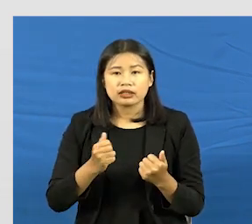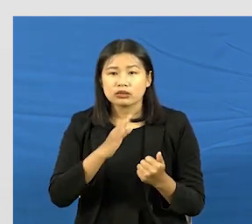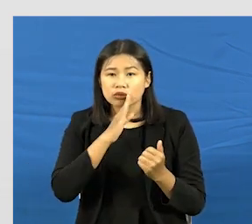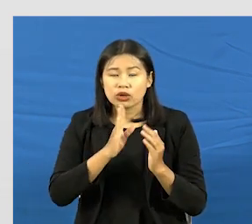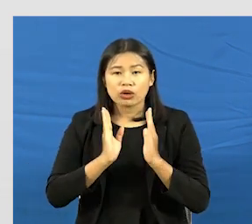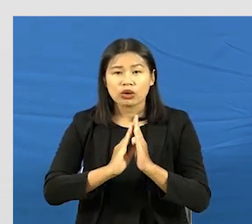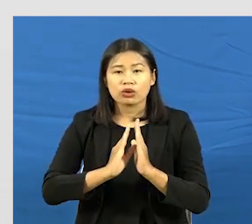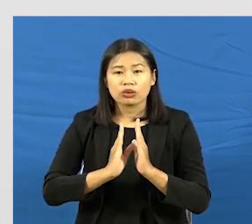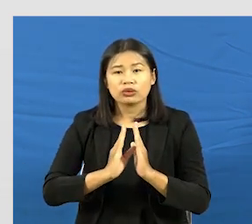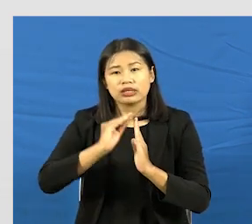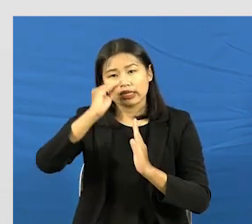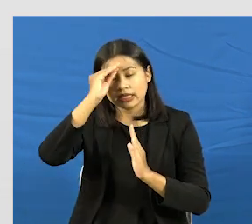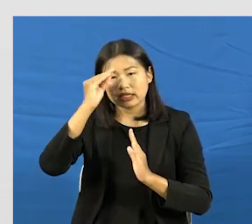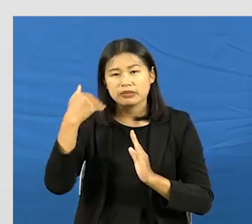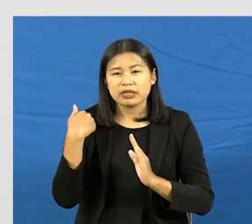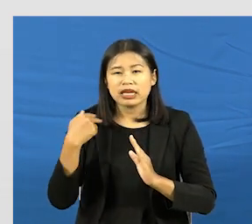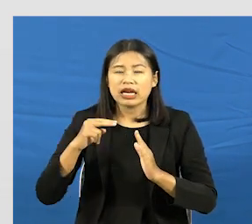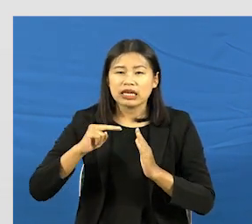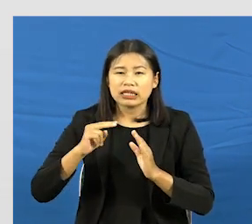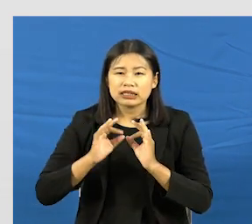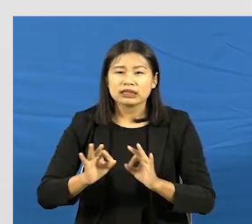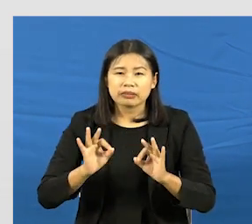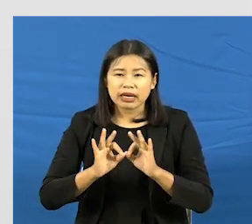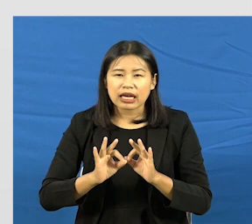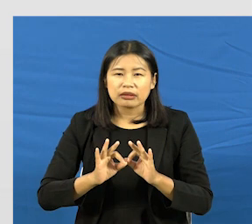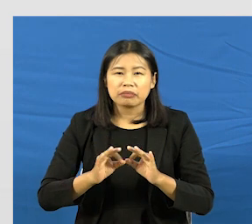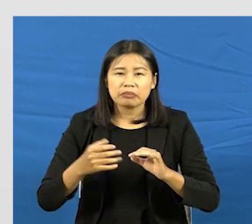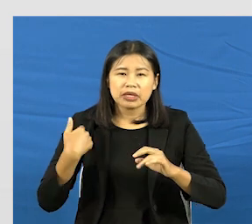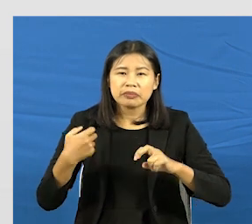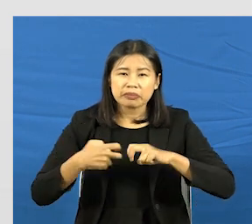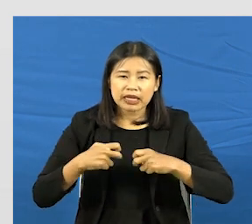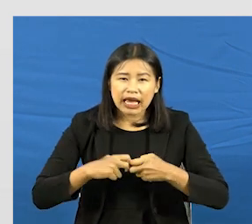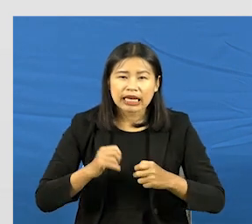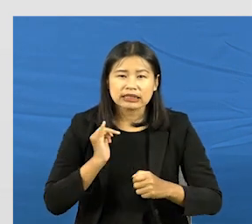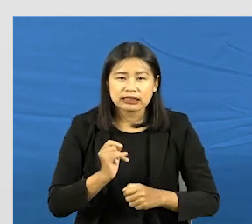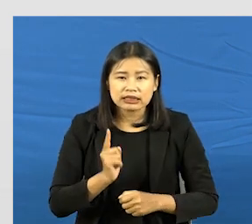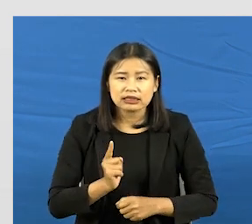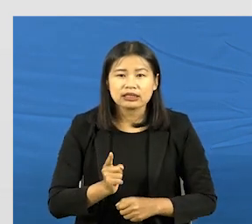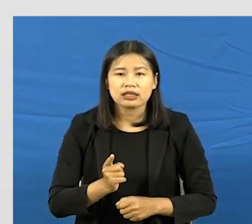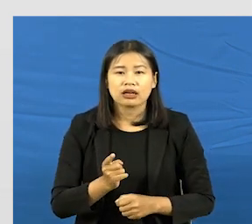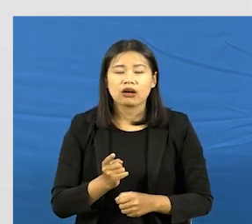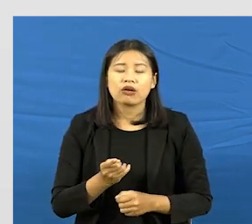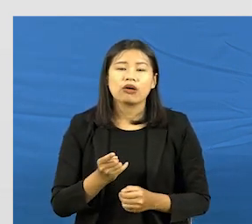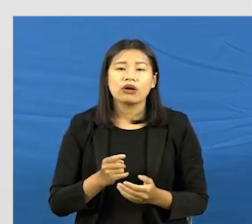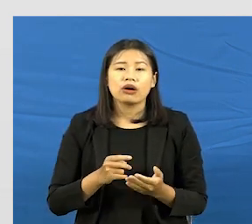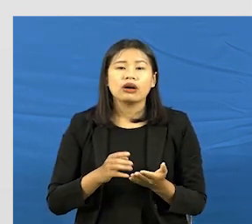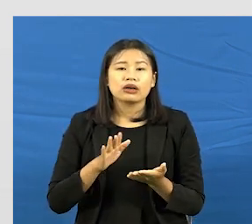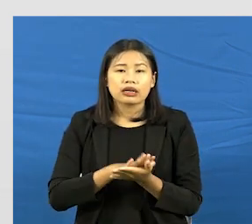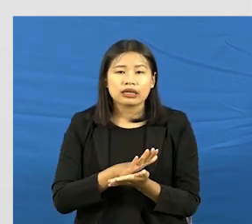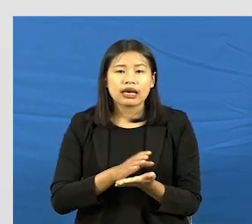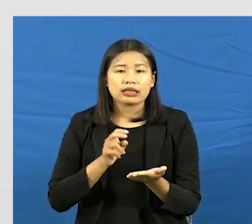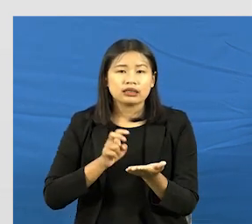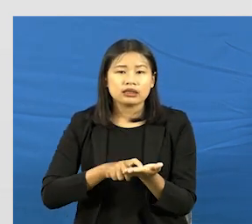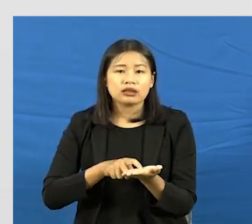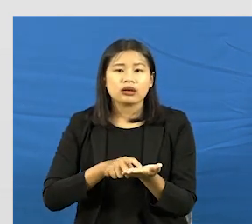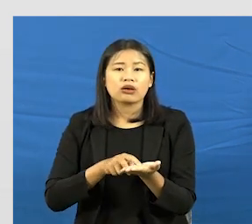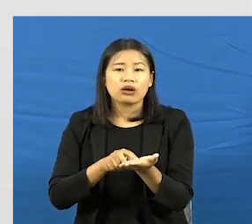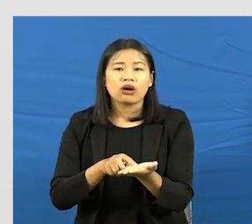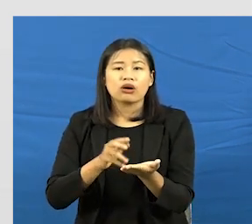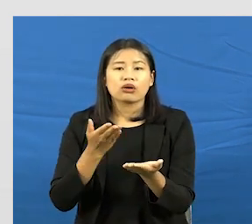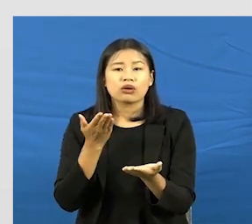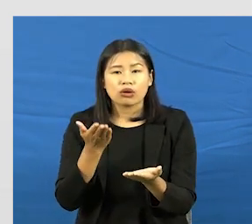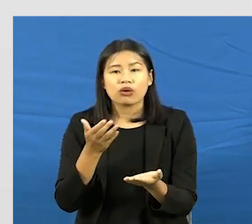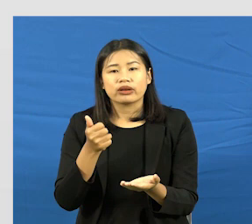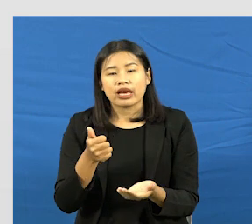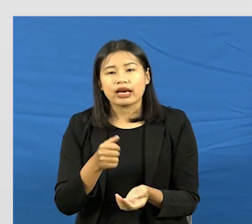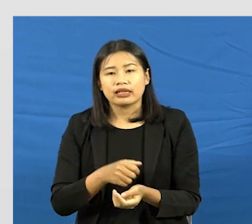ที่จะยื่นนะขอได้นะครับเป็นทุนให้เปล่านะฮะไม่ต้องใช้คืนนะอันนี้ก็นัก